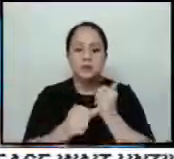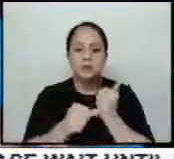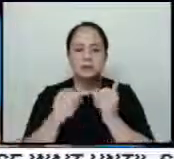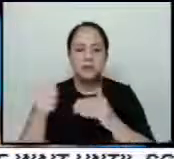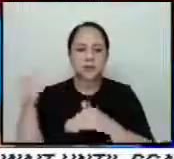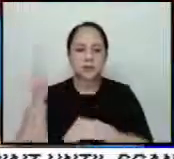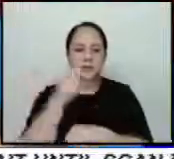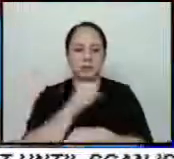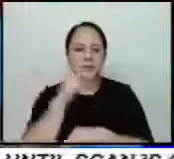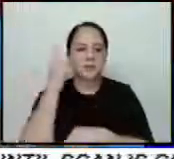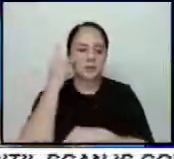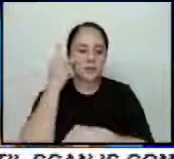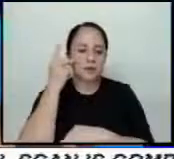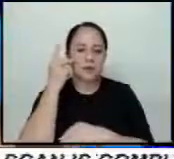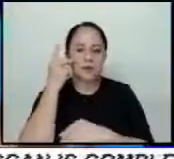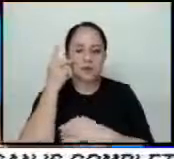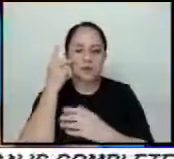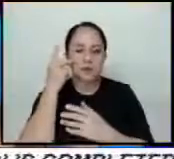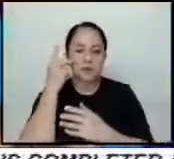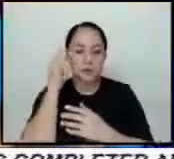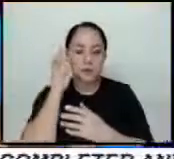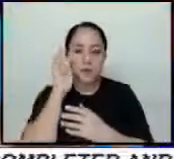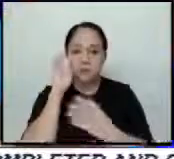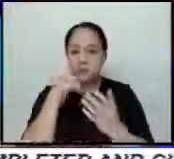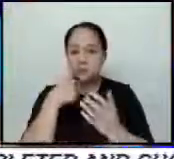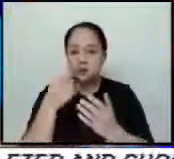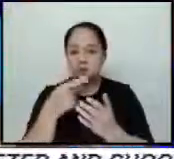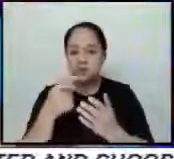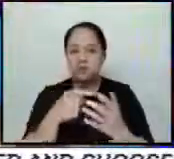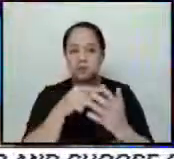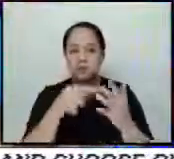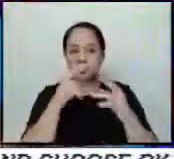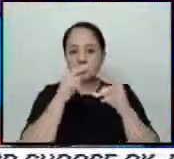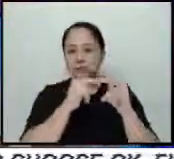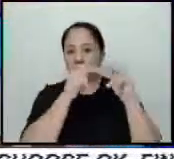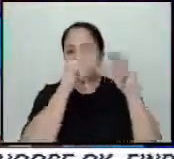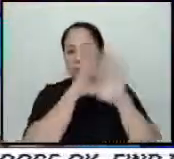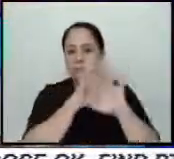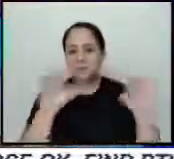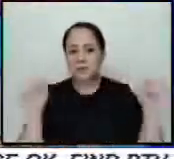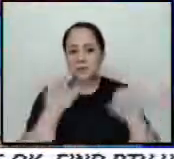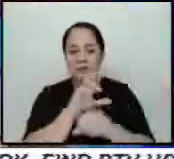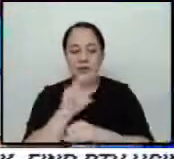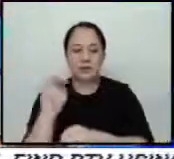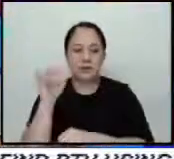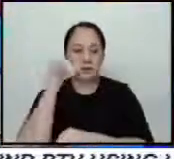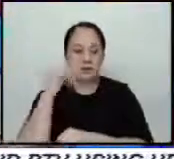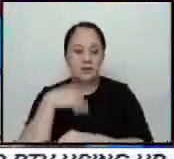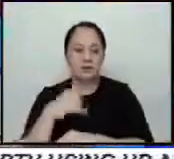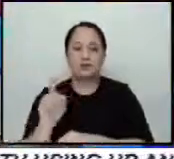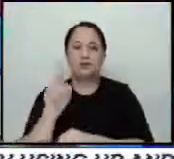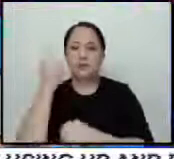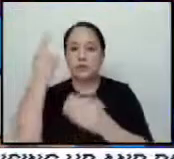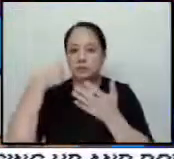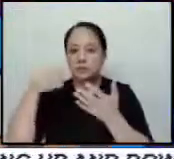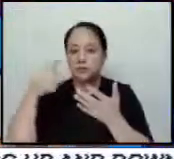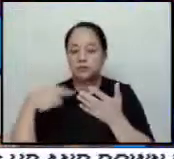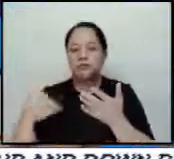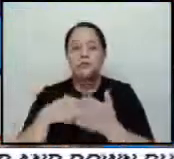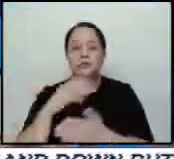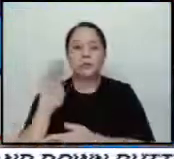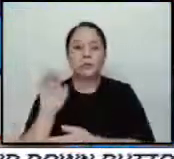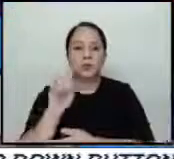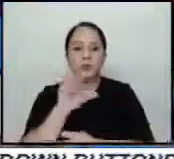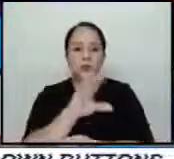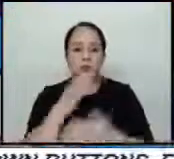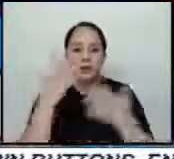Vincent Maronilla matapos sagutin ng mga presidential candidates sa CNN debates kagabi na una nilang paiimbestigahan ng BOC kapag naupo